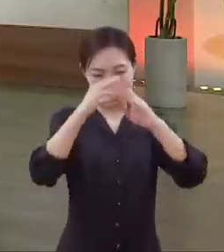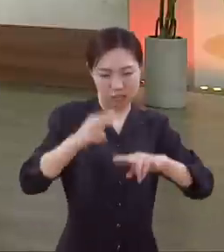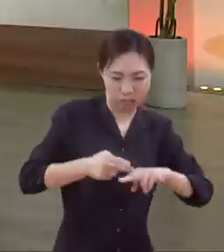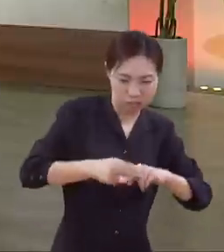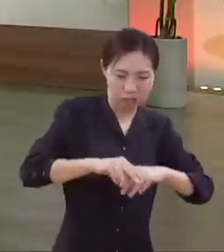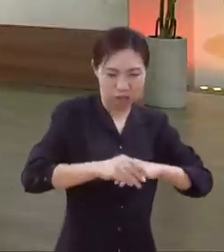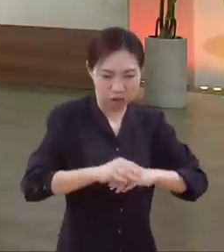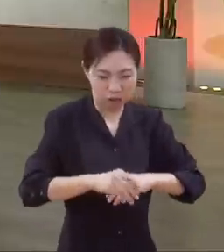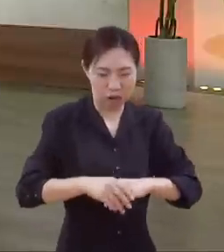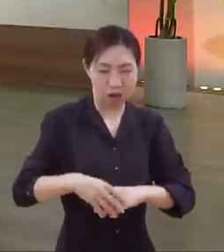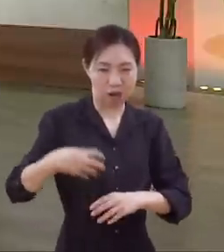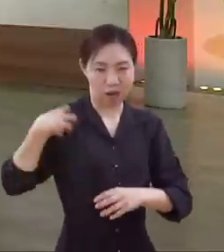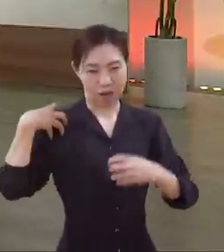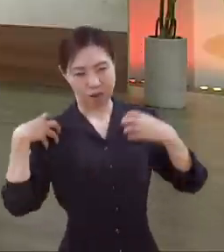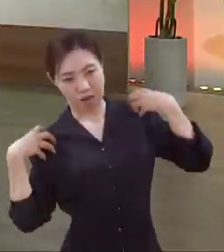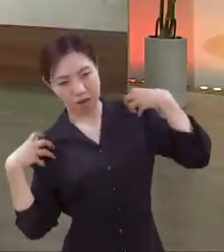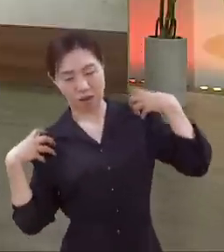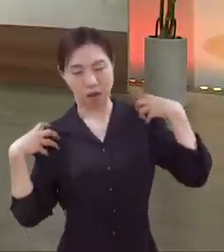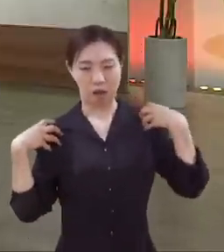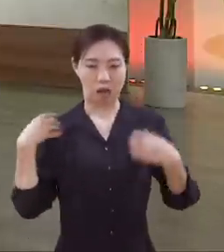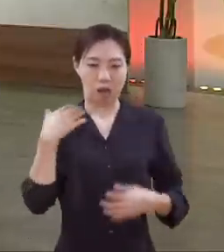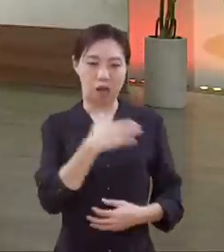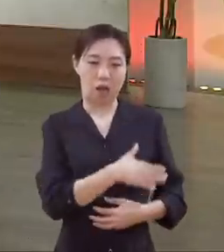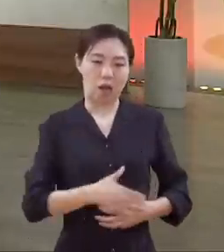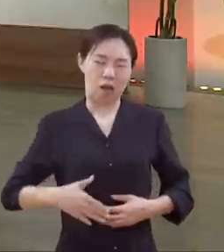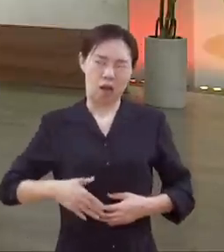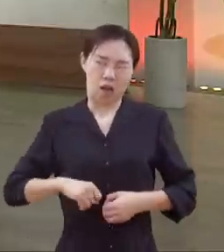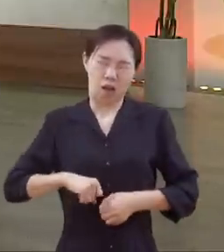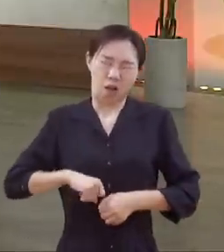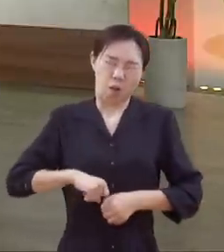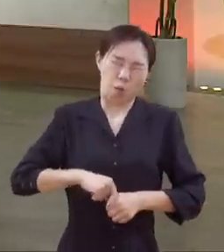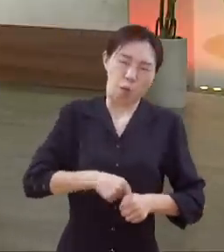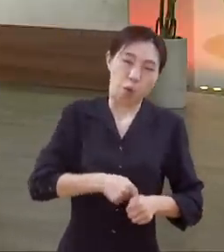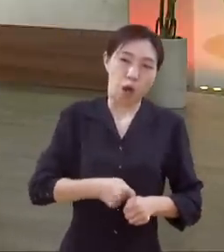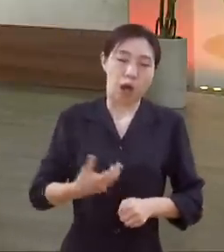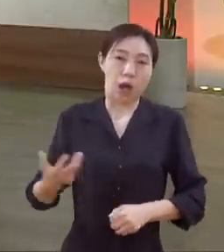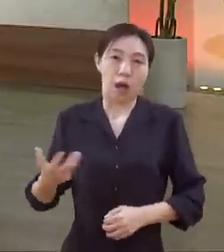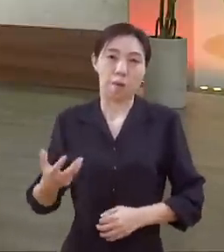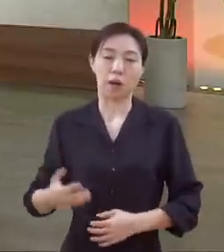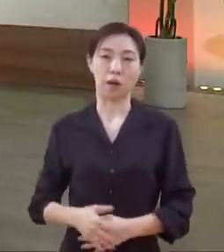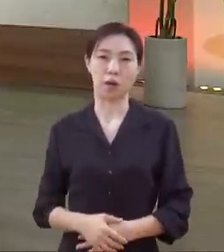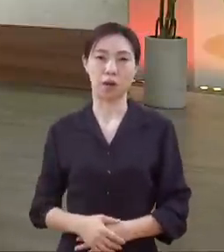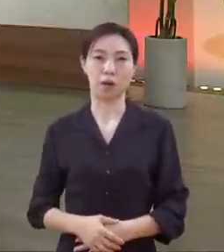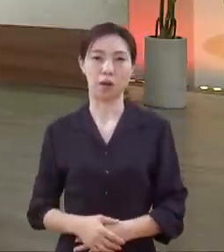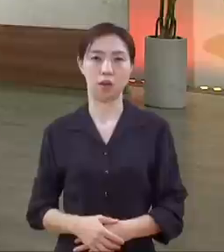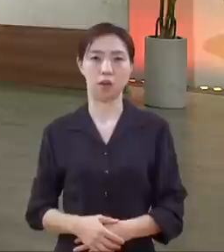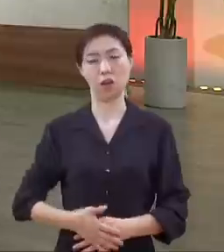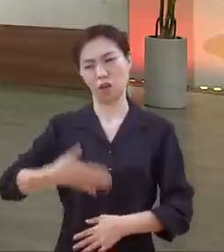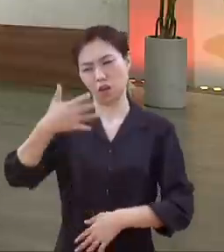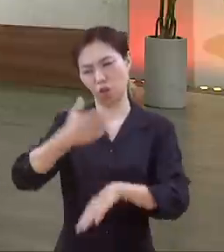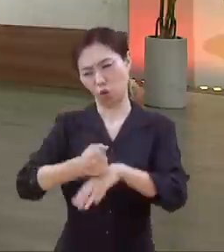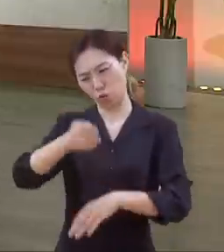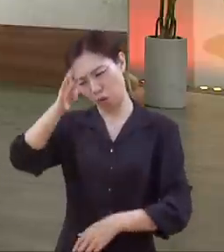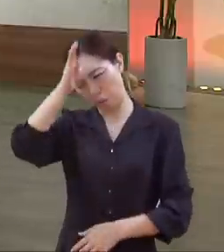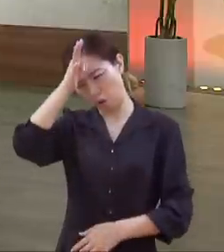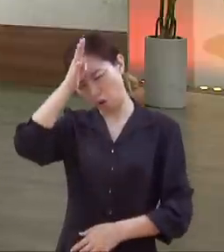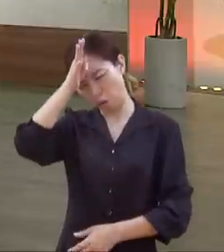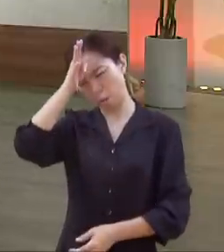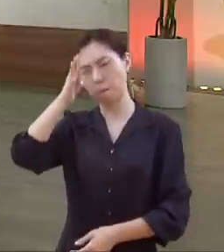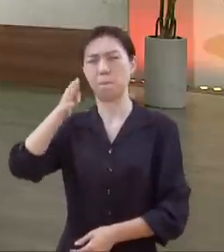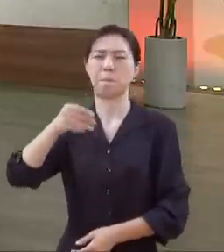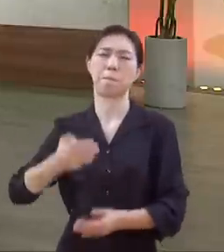몸에 무리가 왔나 봐요 몸에 무리가 와 가지고 좀 큰 병에 걸리셨대요 병에 걸리셨는데